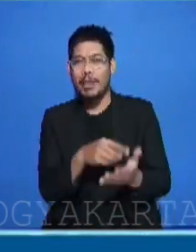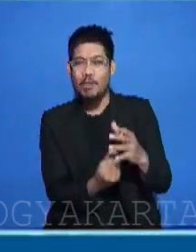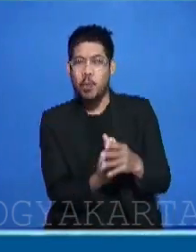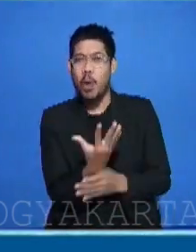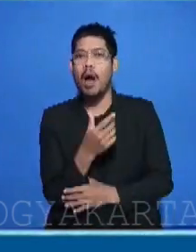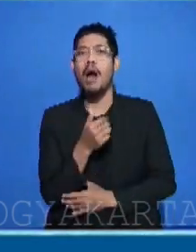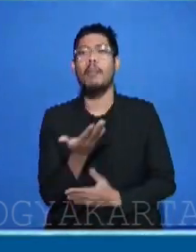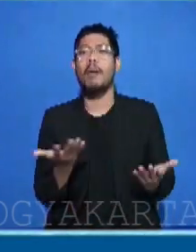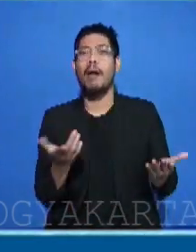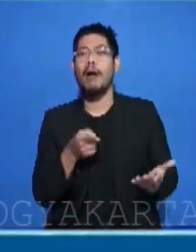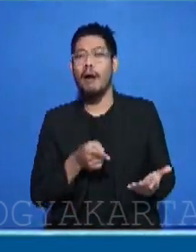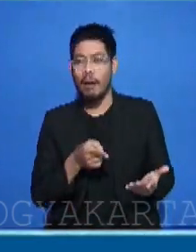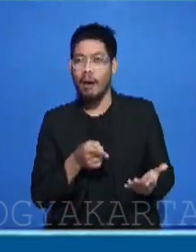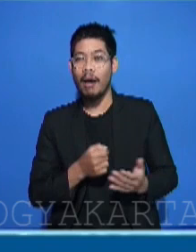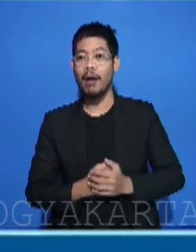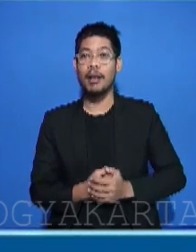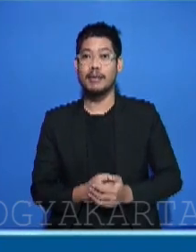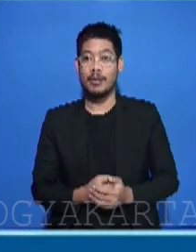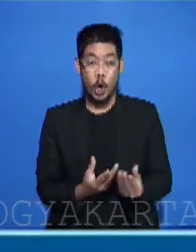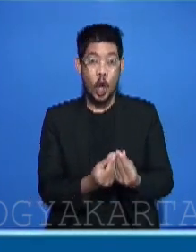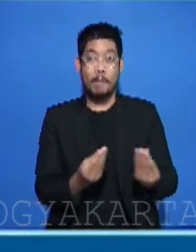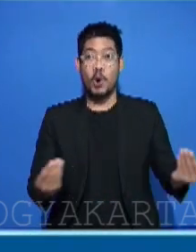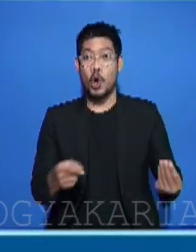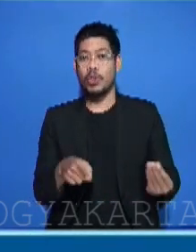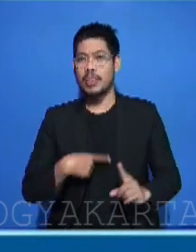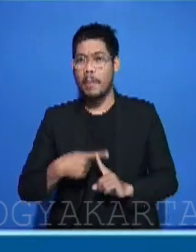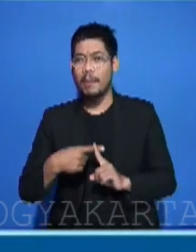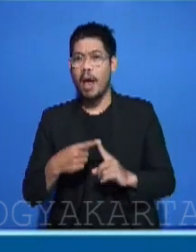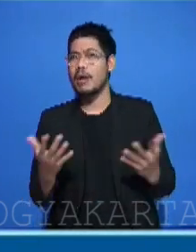subur tanaman odot gadai kelebihan